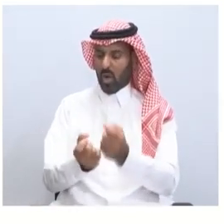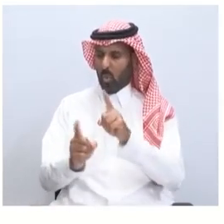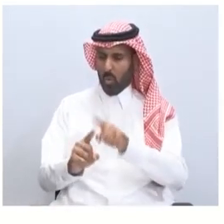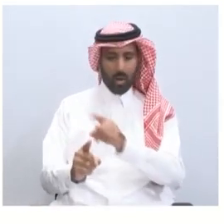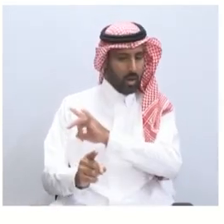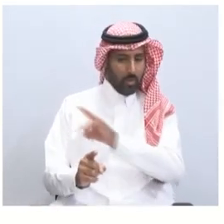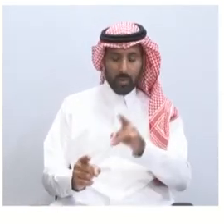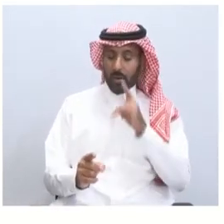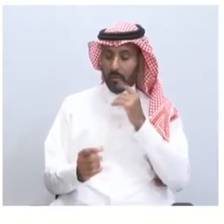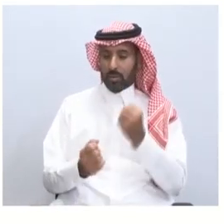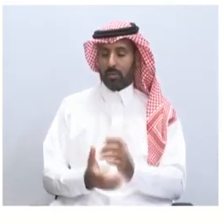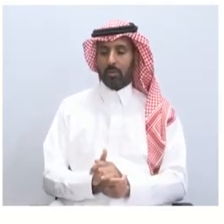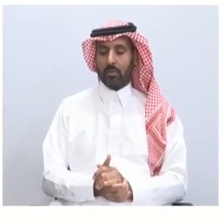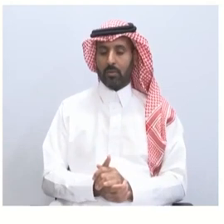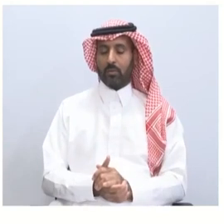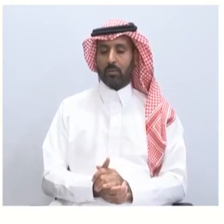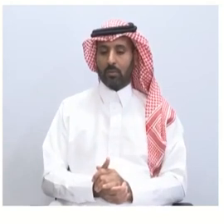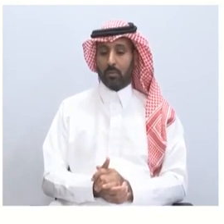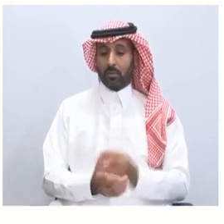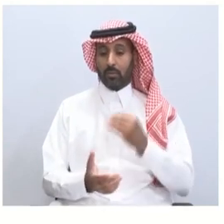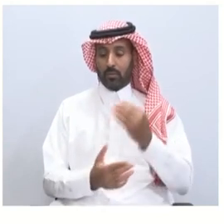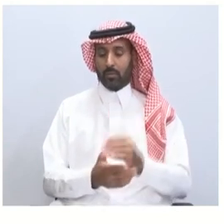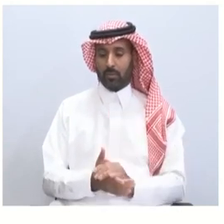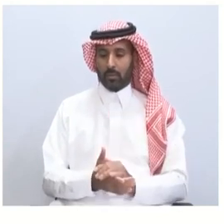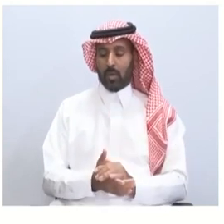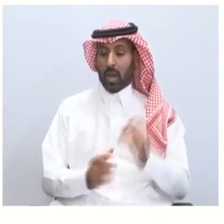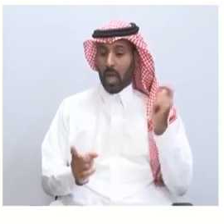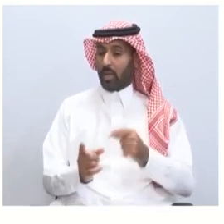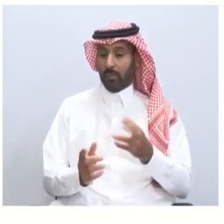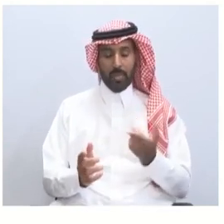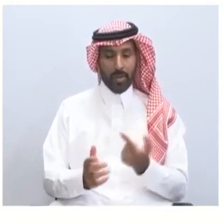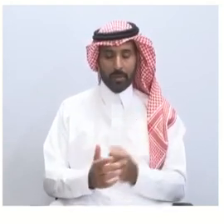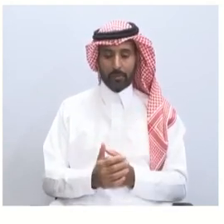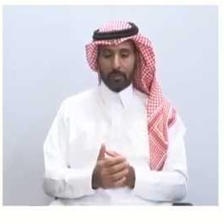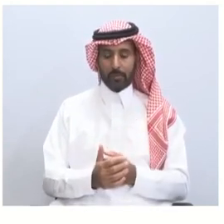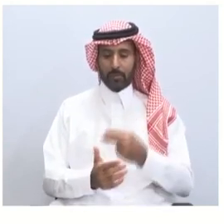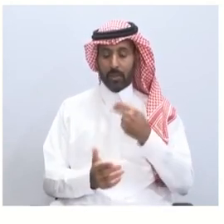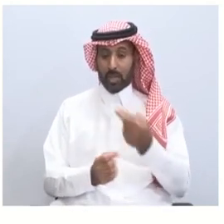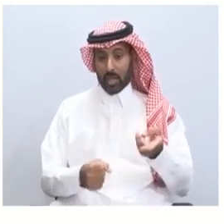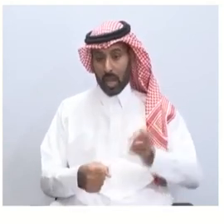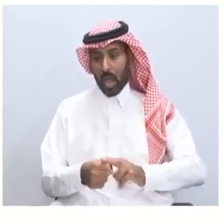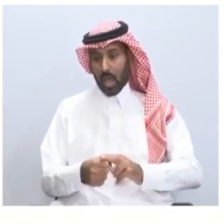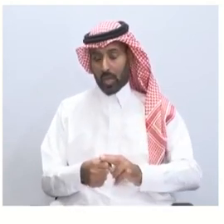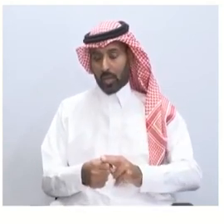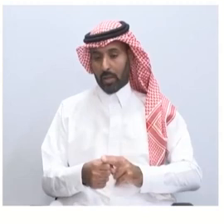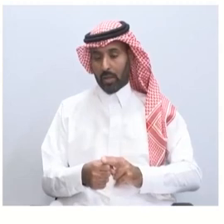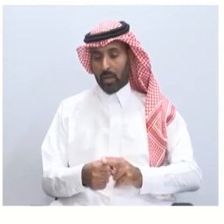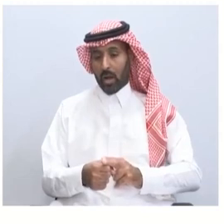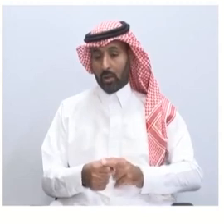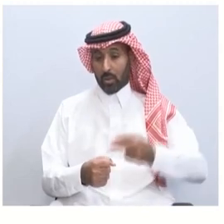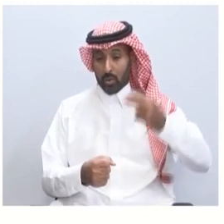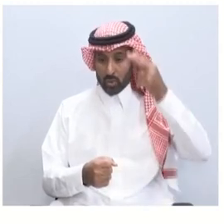يرضى بالاستسلام لهم الهدف من ذلك هو اعاده